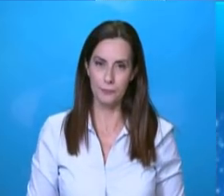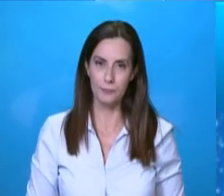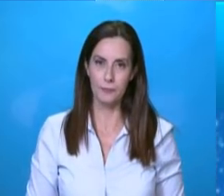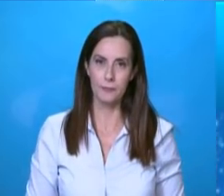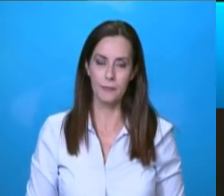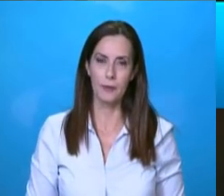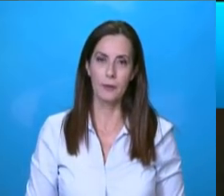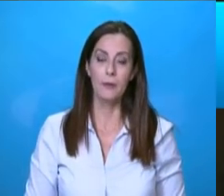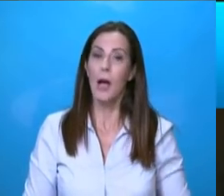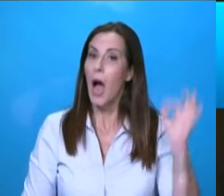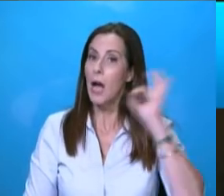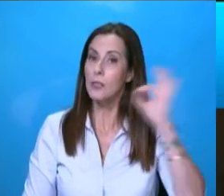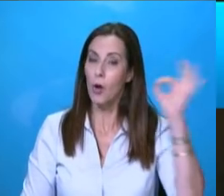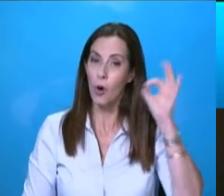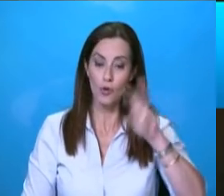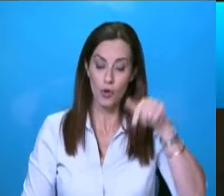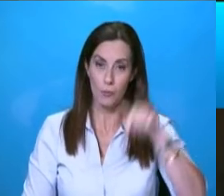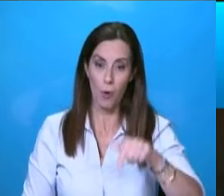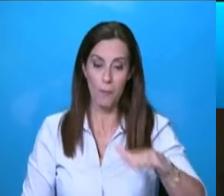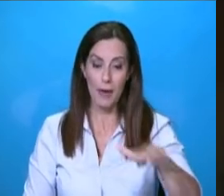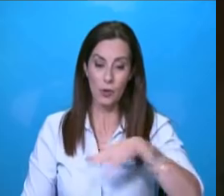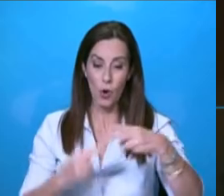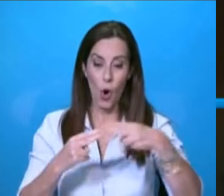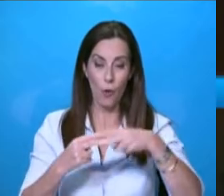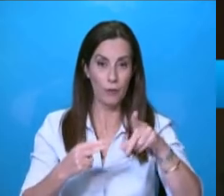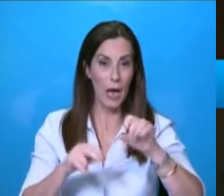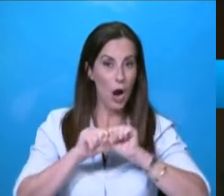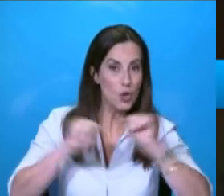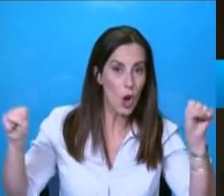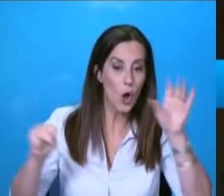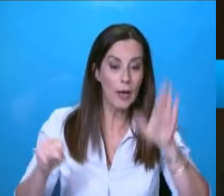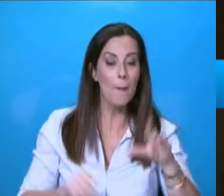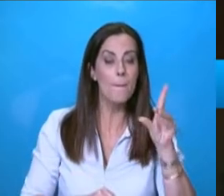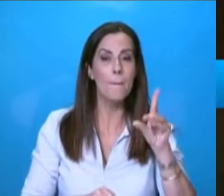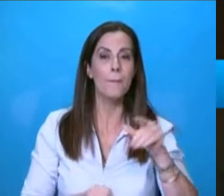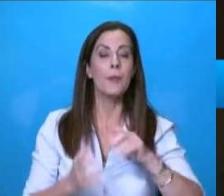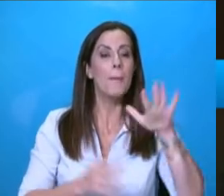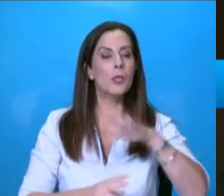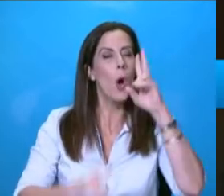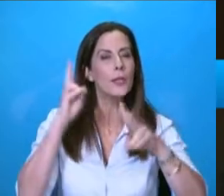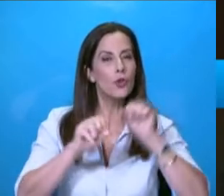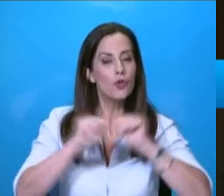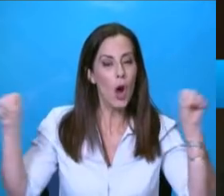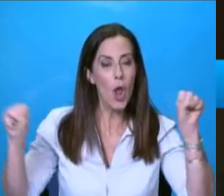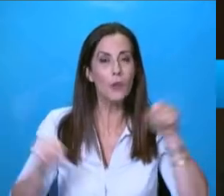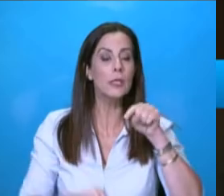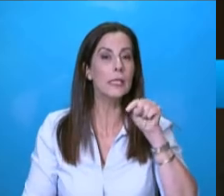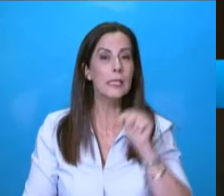כן, דוריה, אז האזעקות שנשמעו כאן במועצה האזורית חוף אשקלון וגם בדרום העיר אשקלון באזור התעשייה, אז אנחנו מדווחים